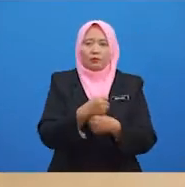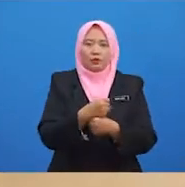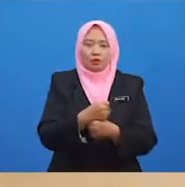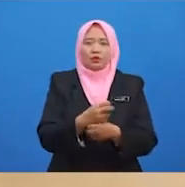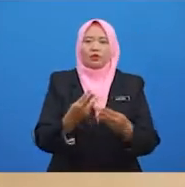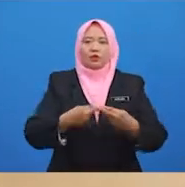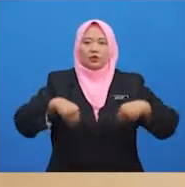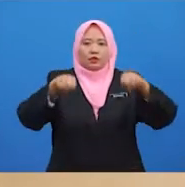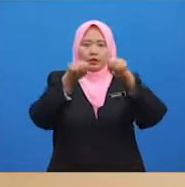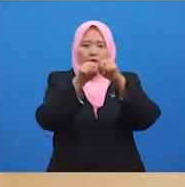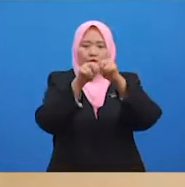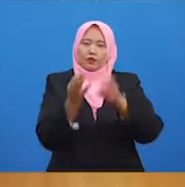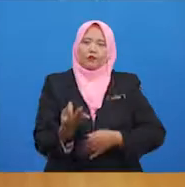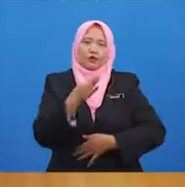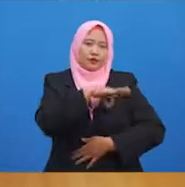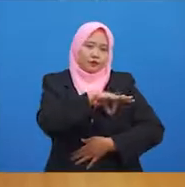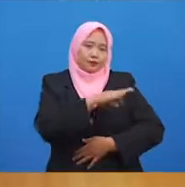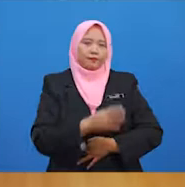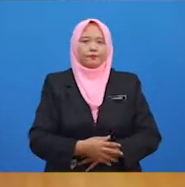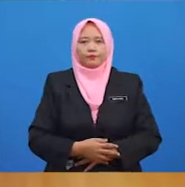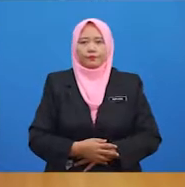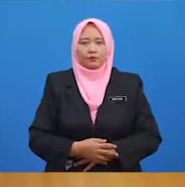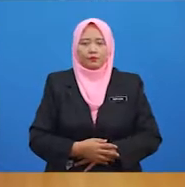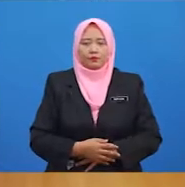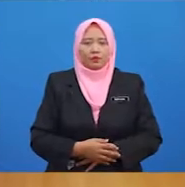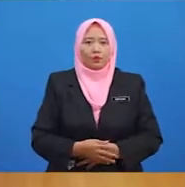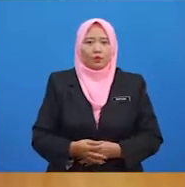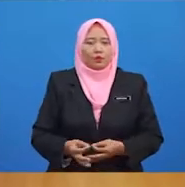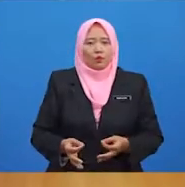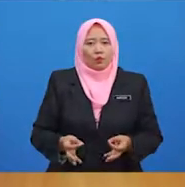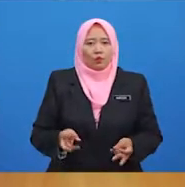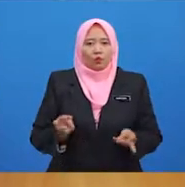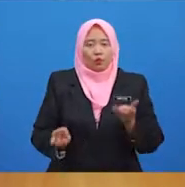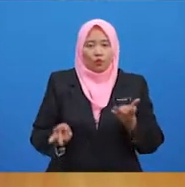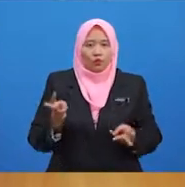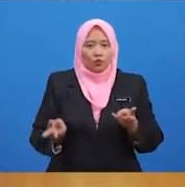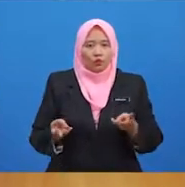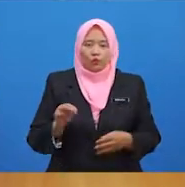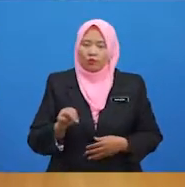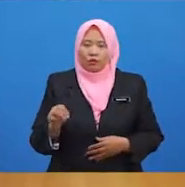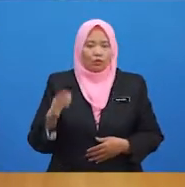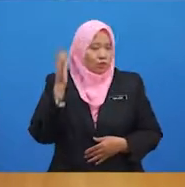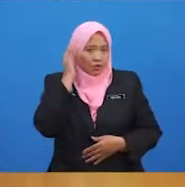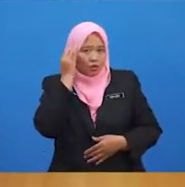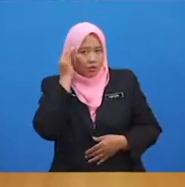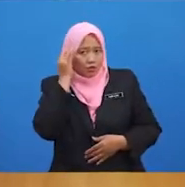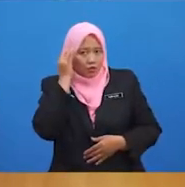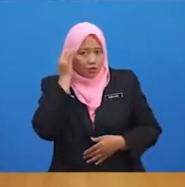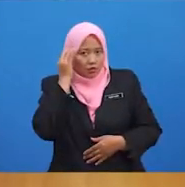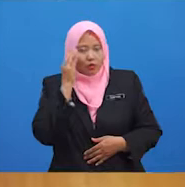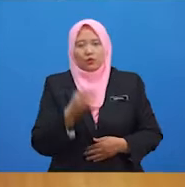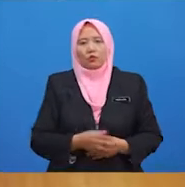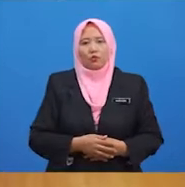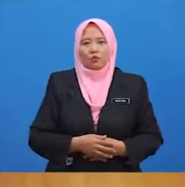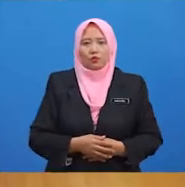nilai dan pengajaran. Walaupun murid-murid belum didedahkan tentang aspek nilai dan pengajaran semasa di tingkatan